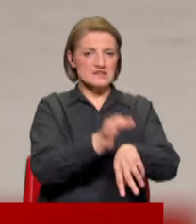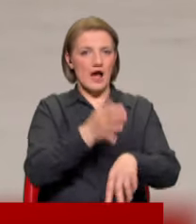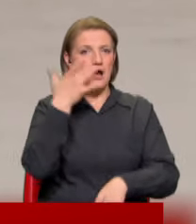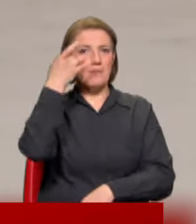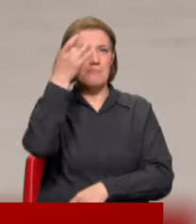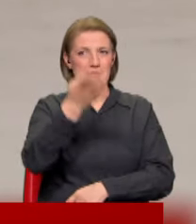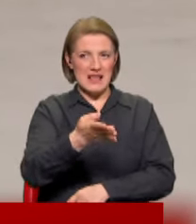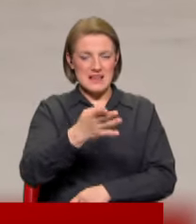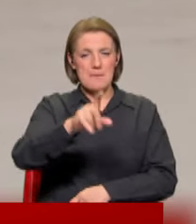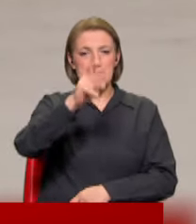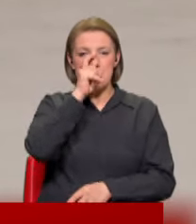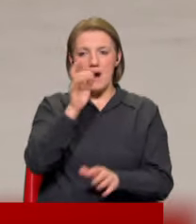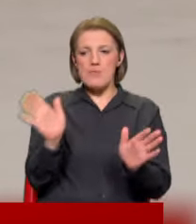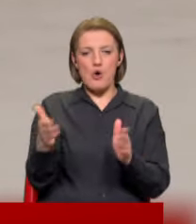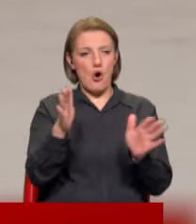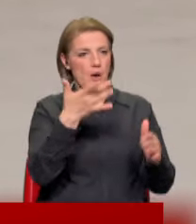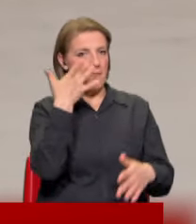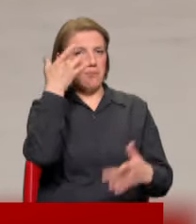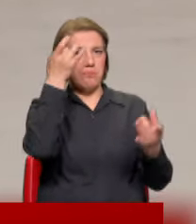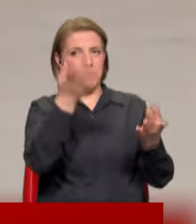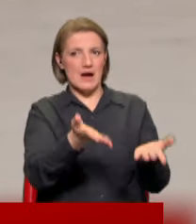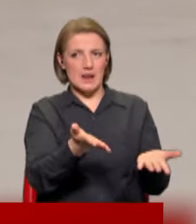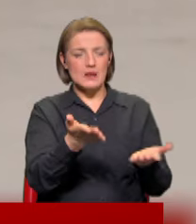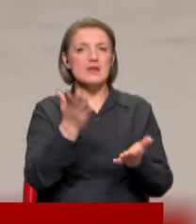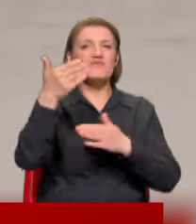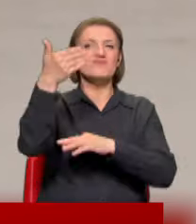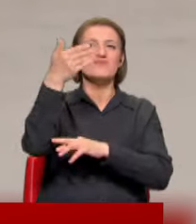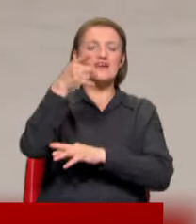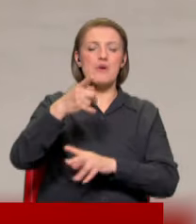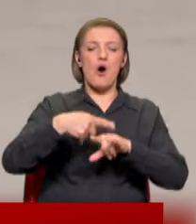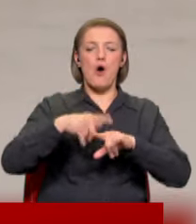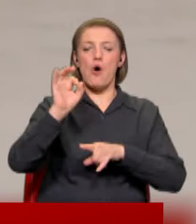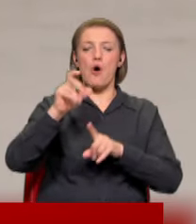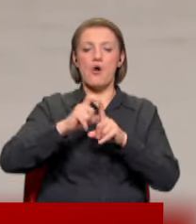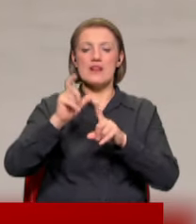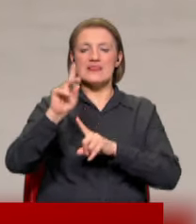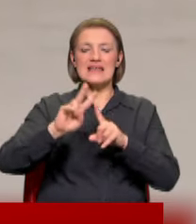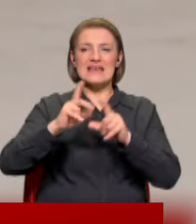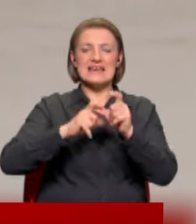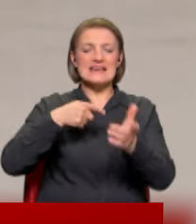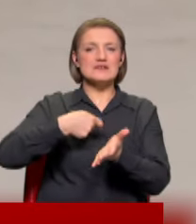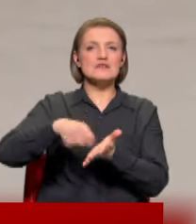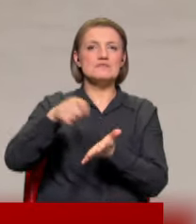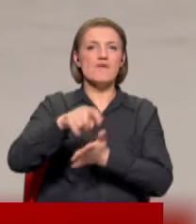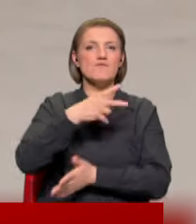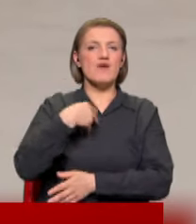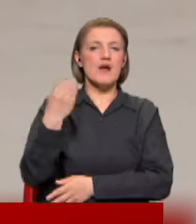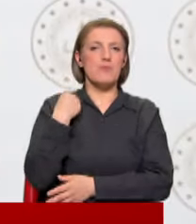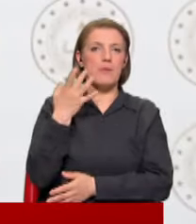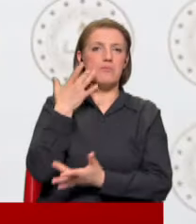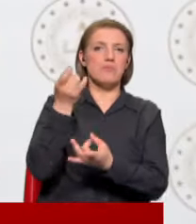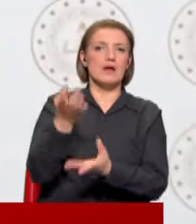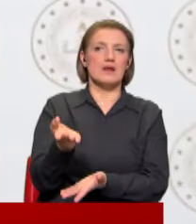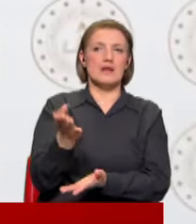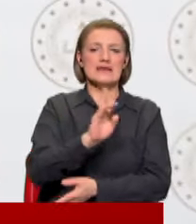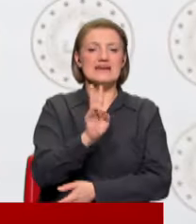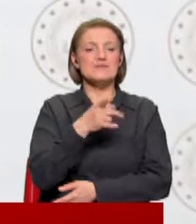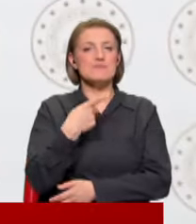Saray yavrusu makam odalarınız ortada. Şirketlerin, holdinglerin silinen vergi borçları ortada. 20